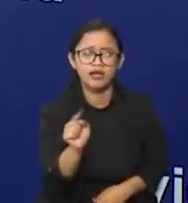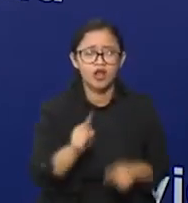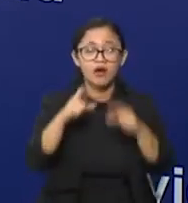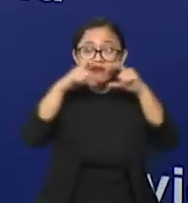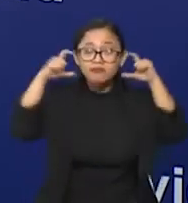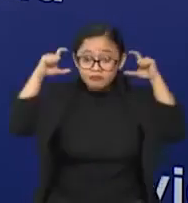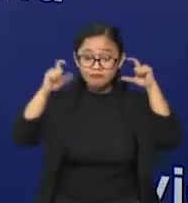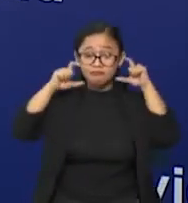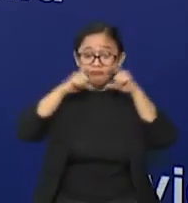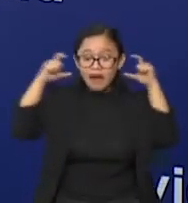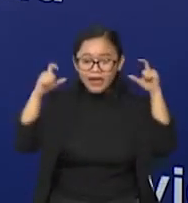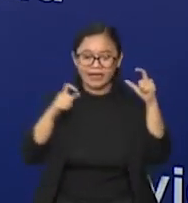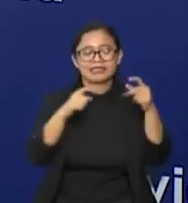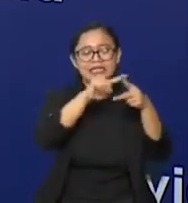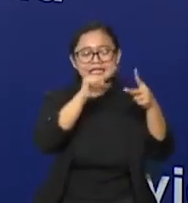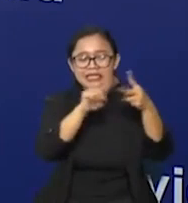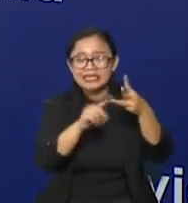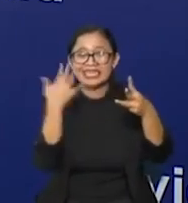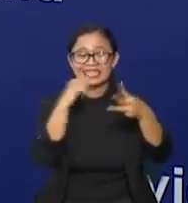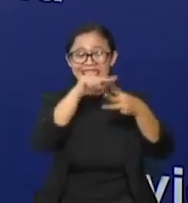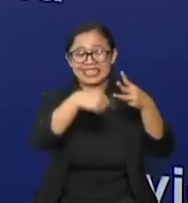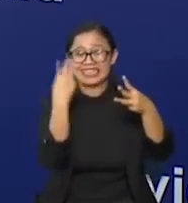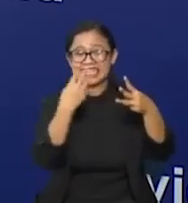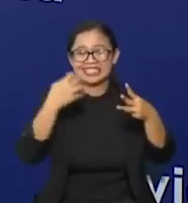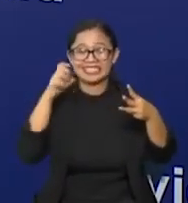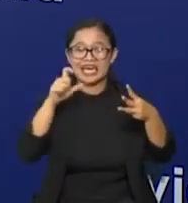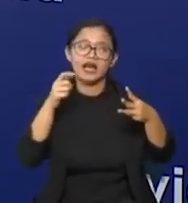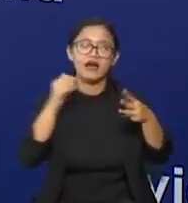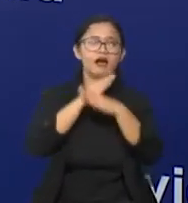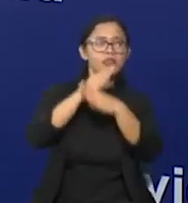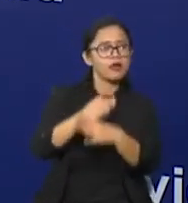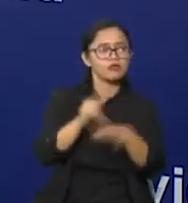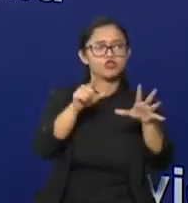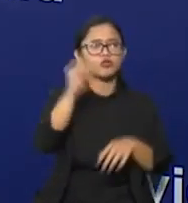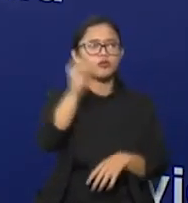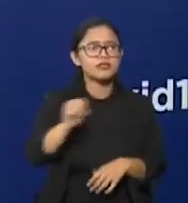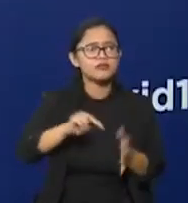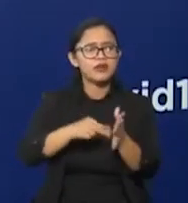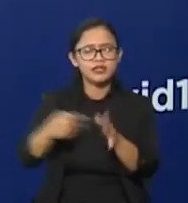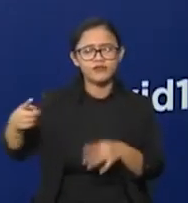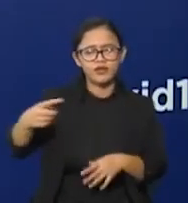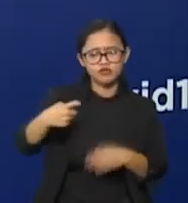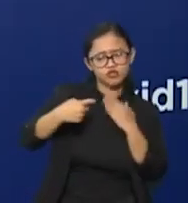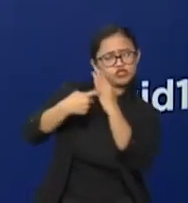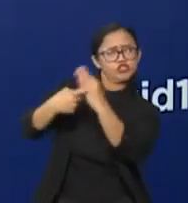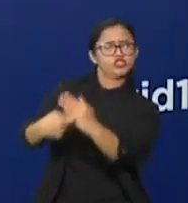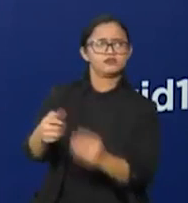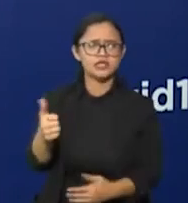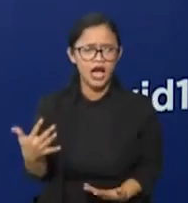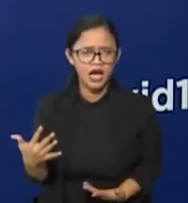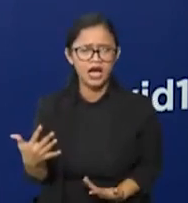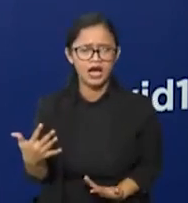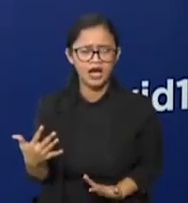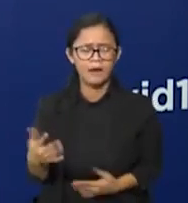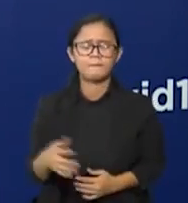yang pakai 70% semuanya ya 70% berbentuk kalau sepuluh persennya 10% itu terbentur baik lebih dari punya semprot jadi Apakah memang